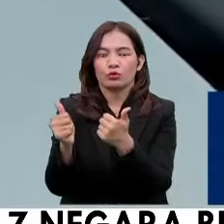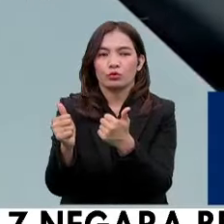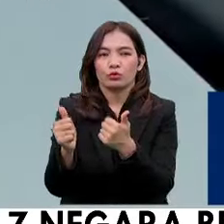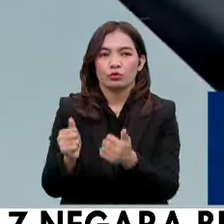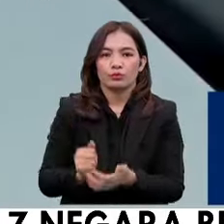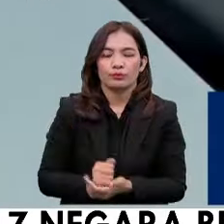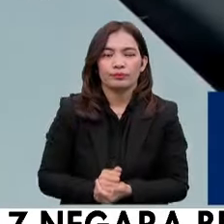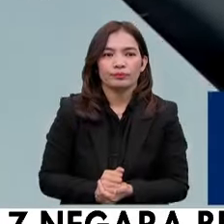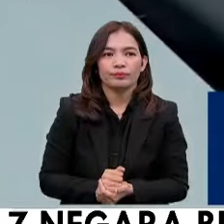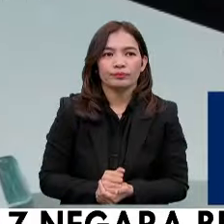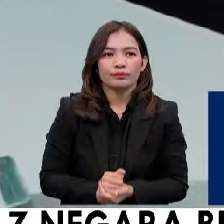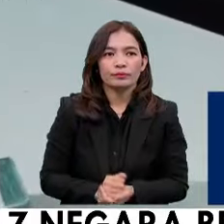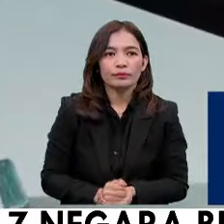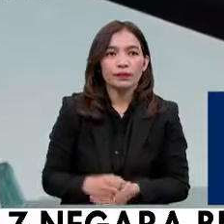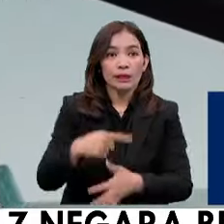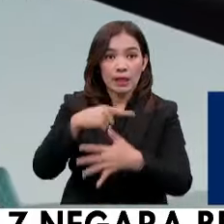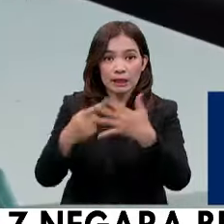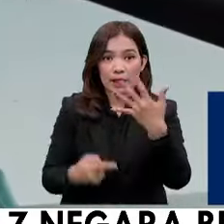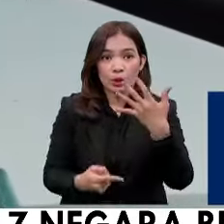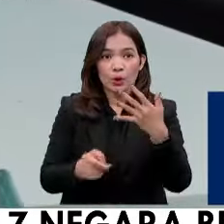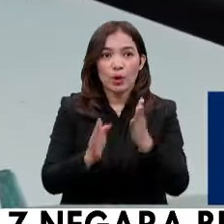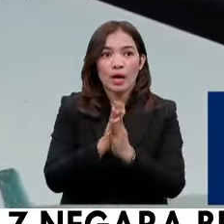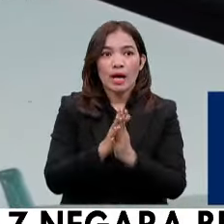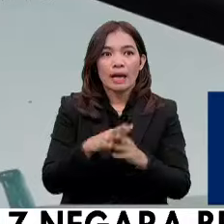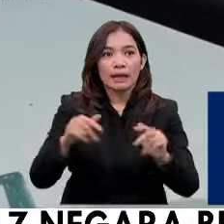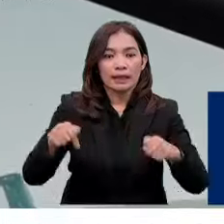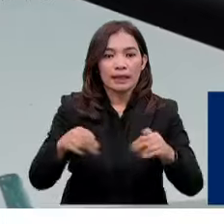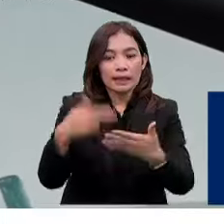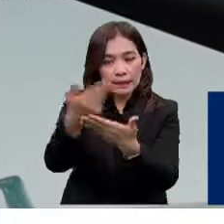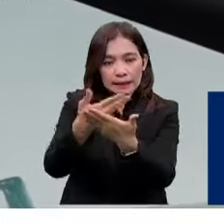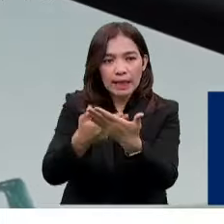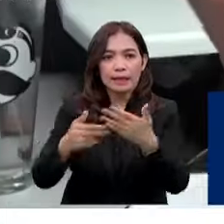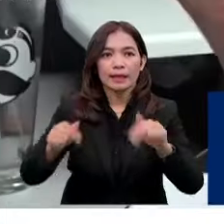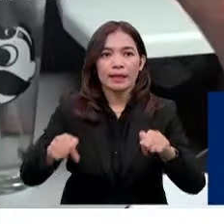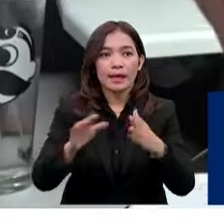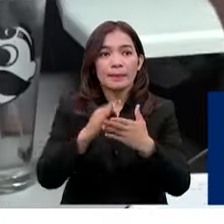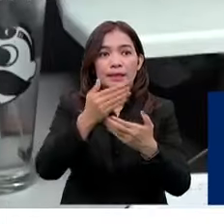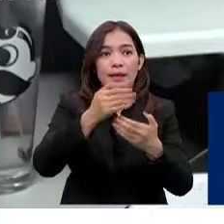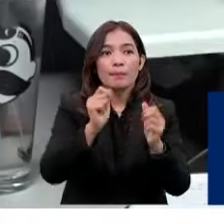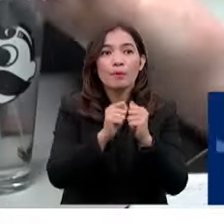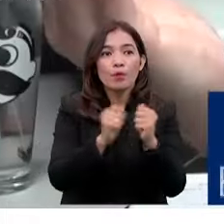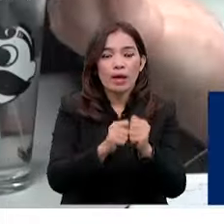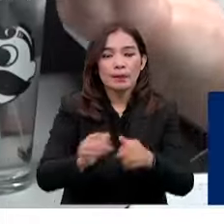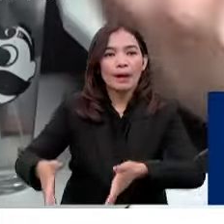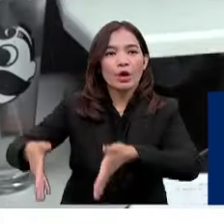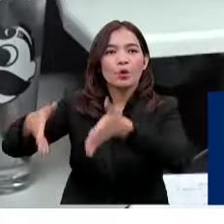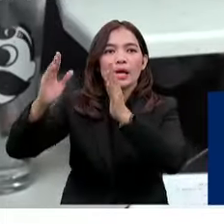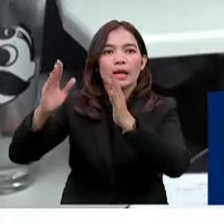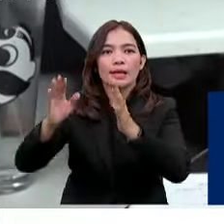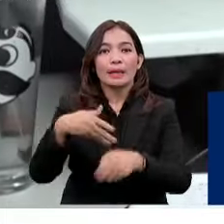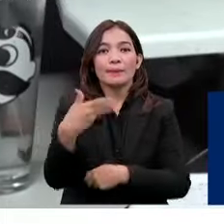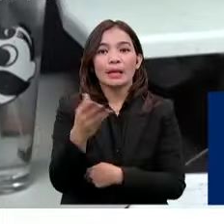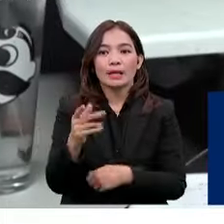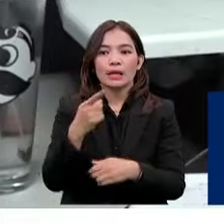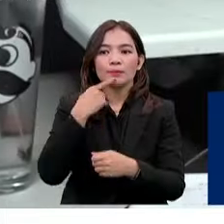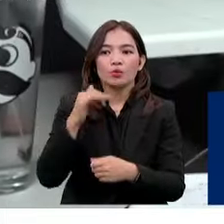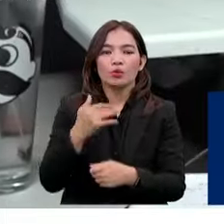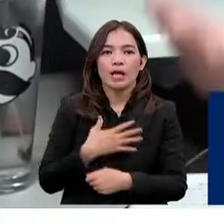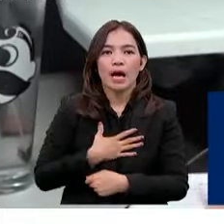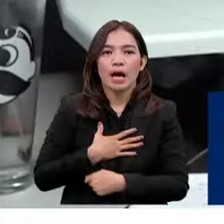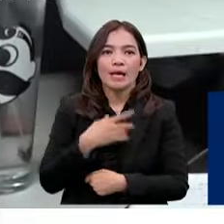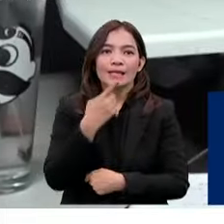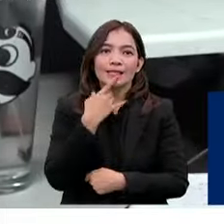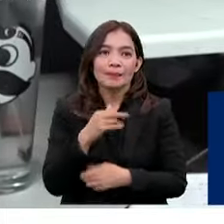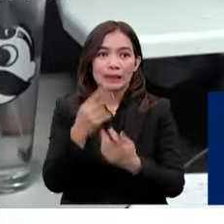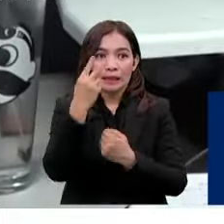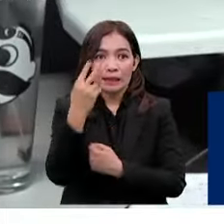of the reasons I named it in-place design is because we're all about placemaking, because the buildings in a lot of ways are backdrops, but we look at, you